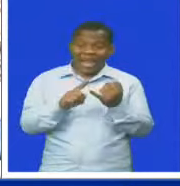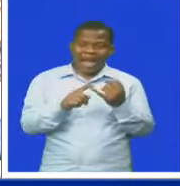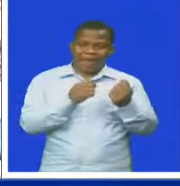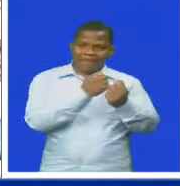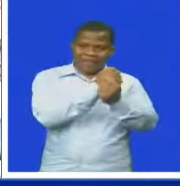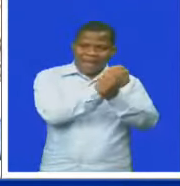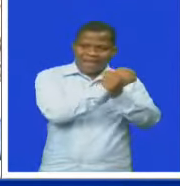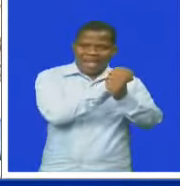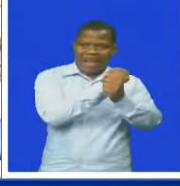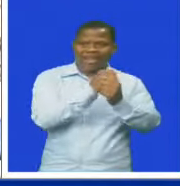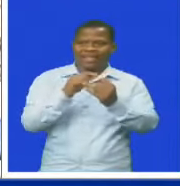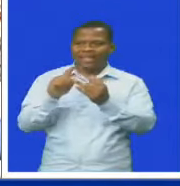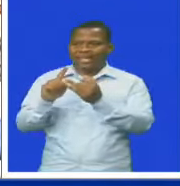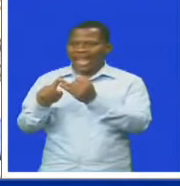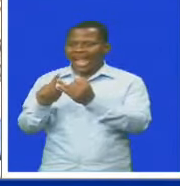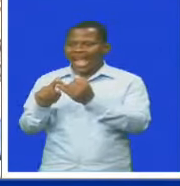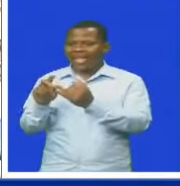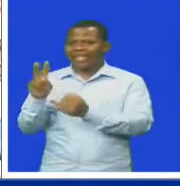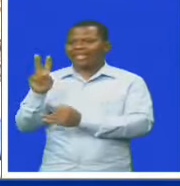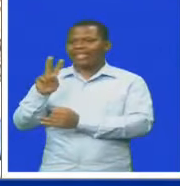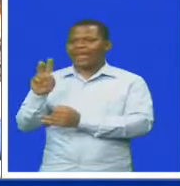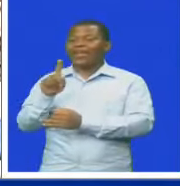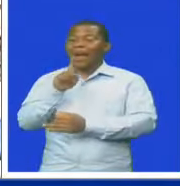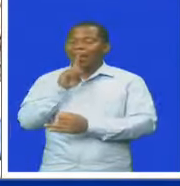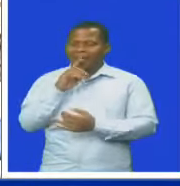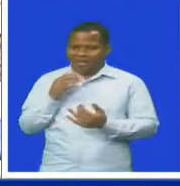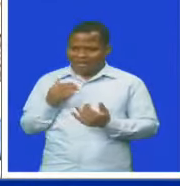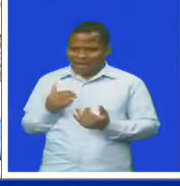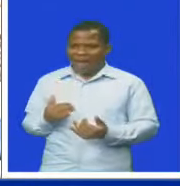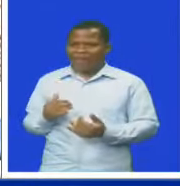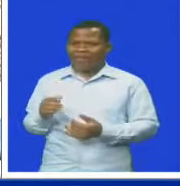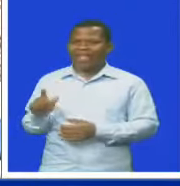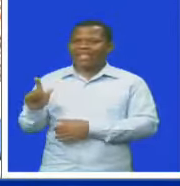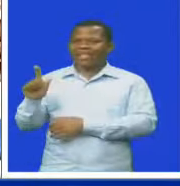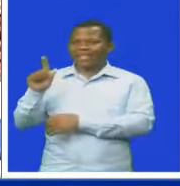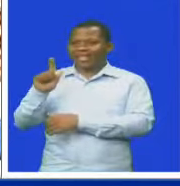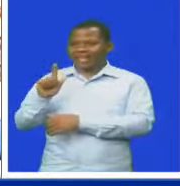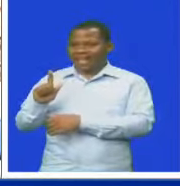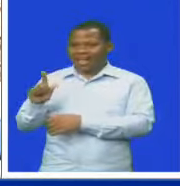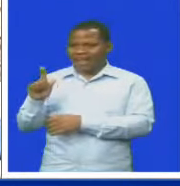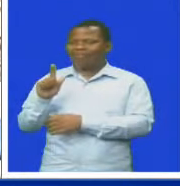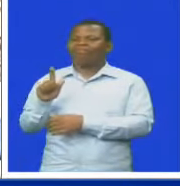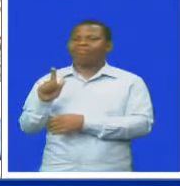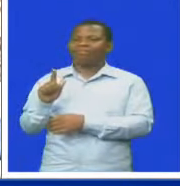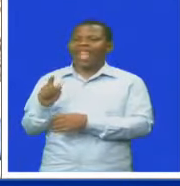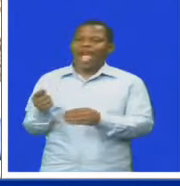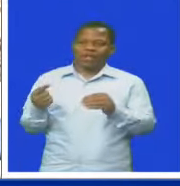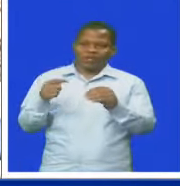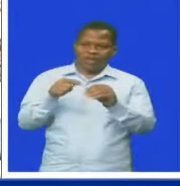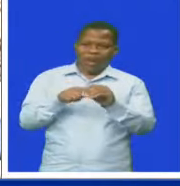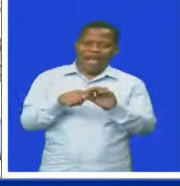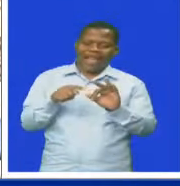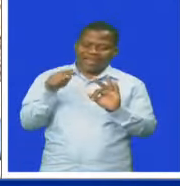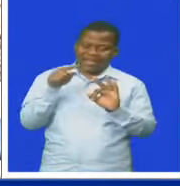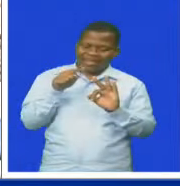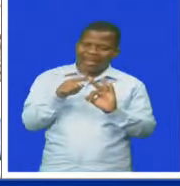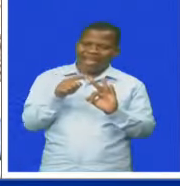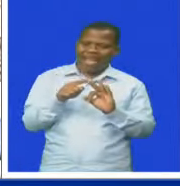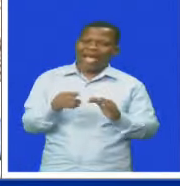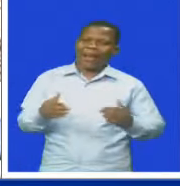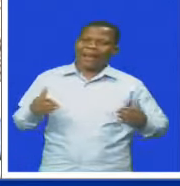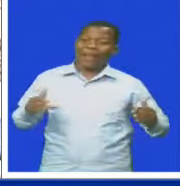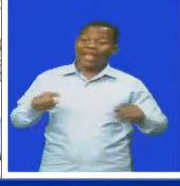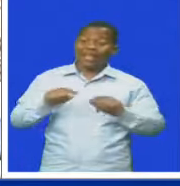latiwako. Kepha iSundowns nayo sayikhonile ukuthi idivide njengelinye lemacembu lamakhulu khona eSouth Africa. So kuyakhombisa